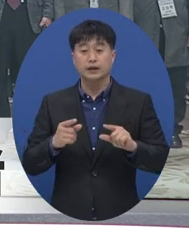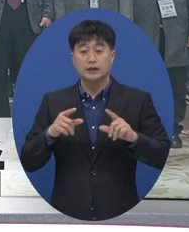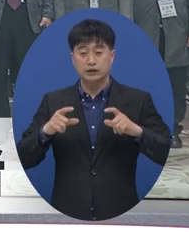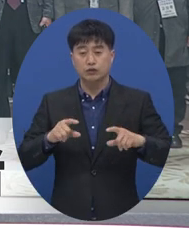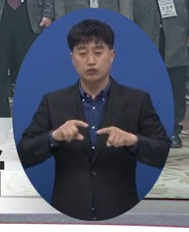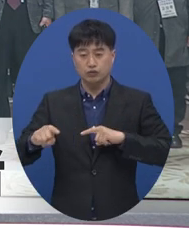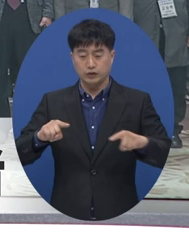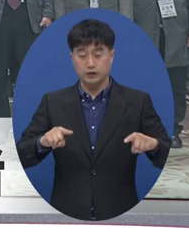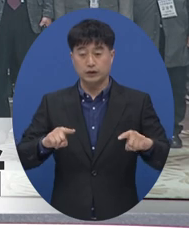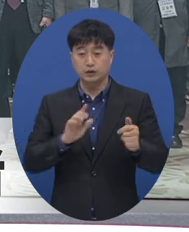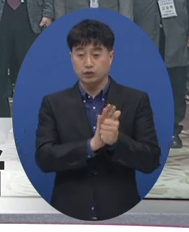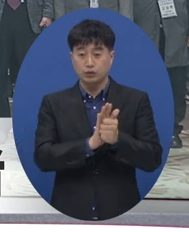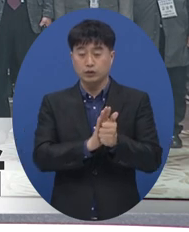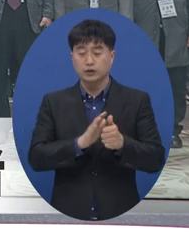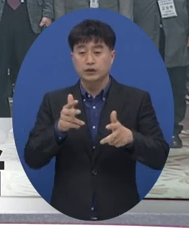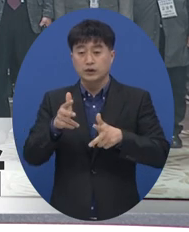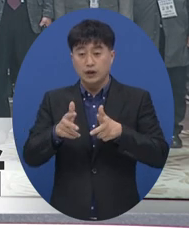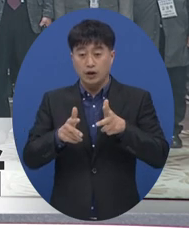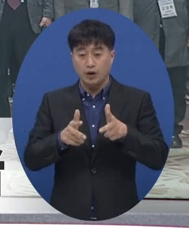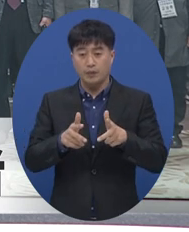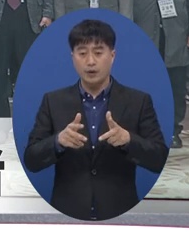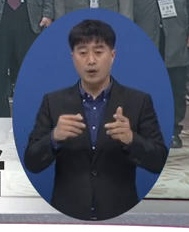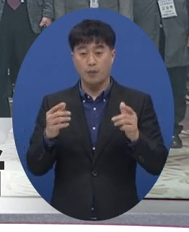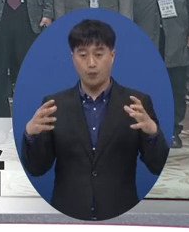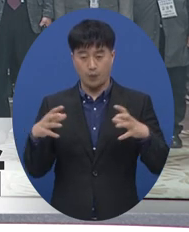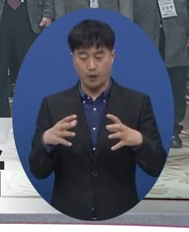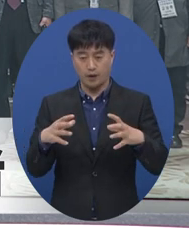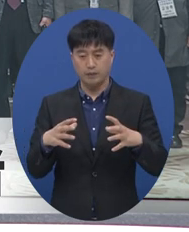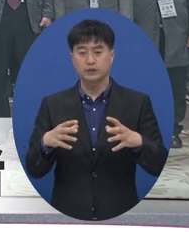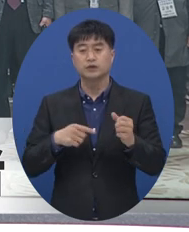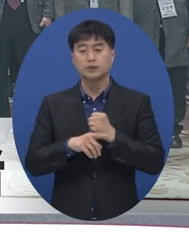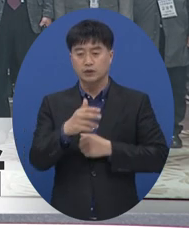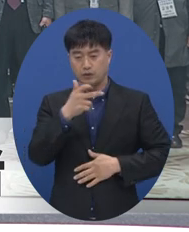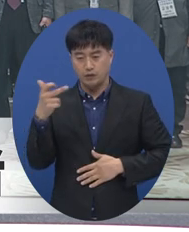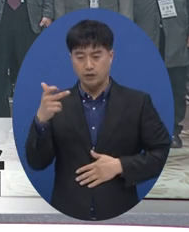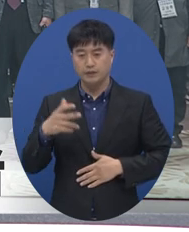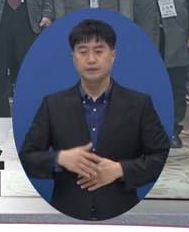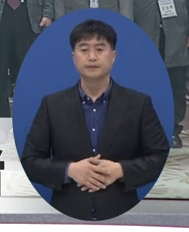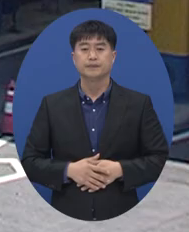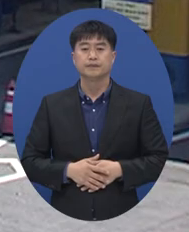포함돼 그 의미가 더 특별합니다. 경기 북부 김태 기자의 보도입니다.